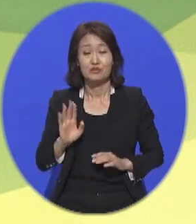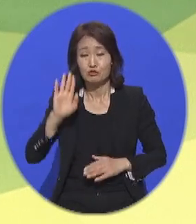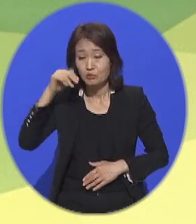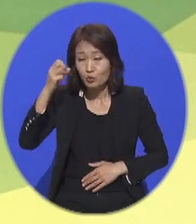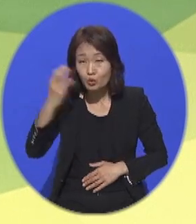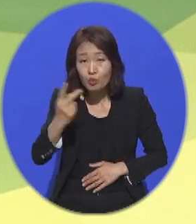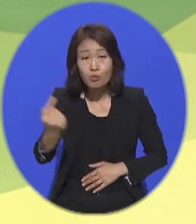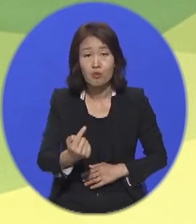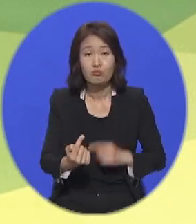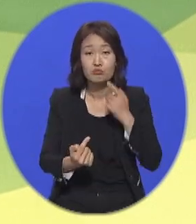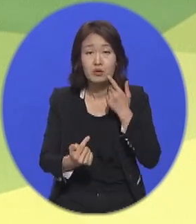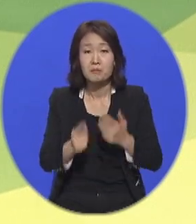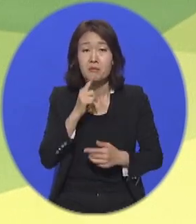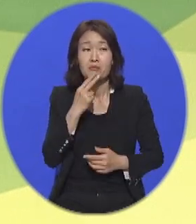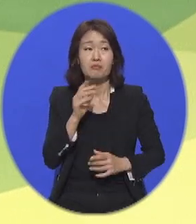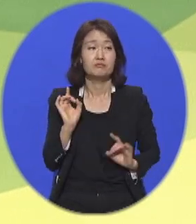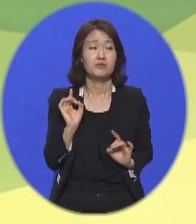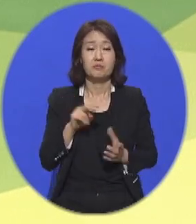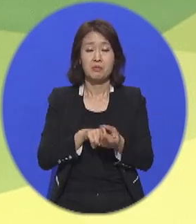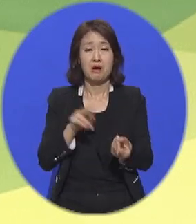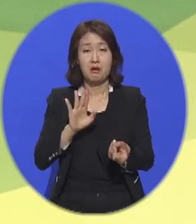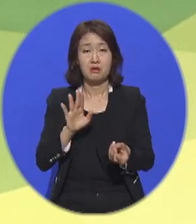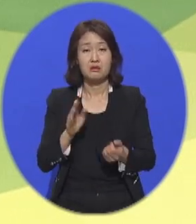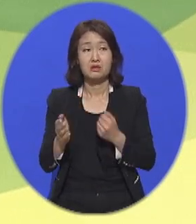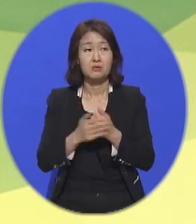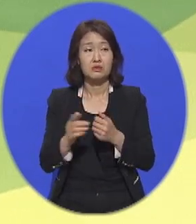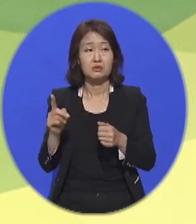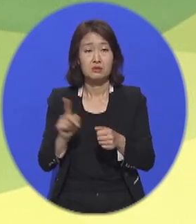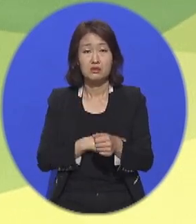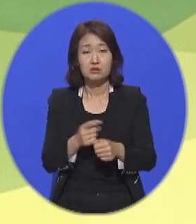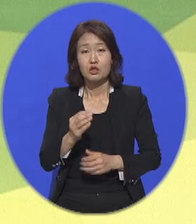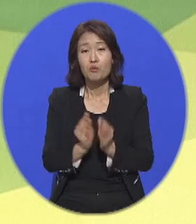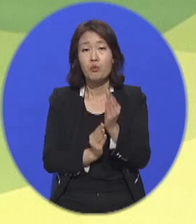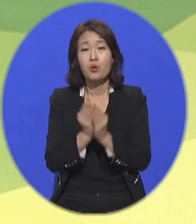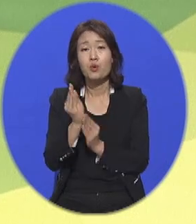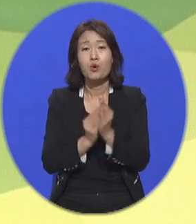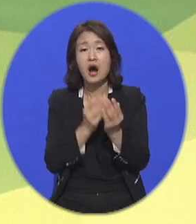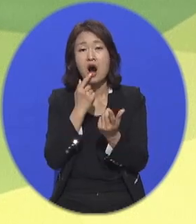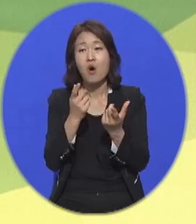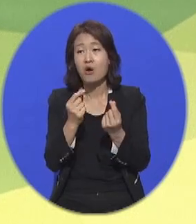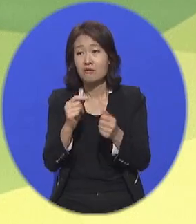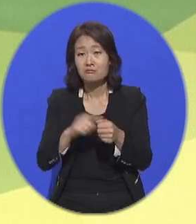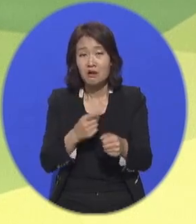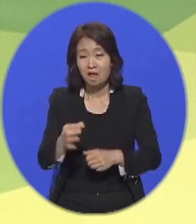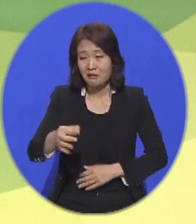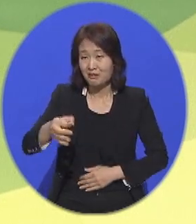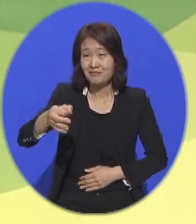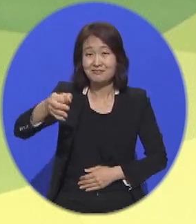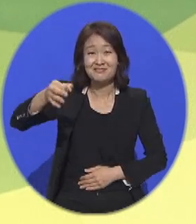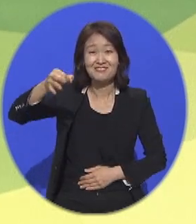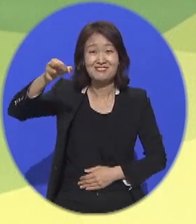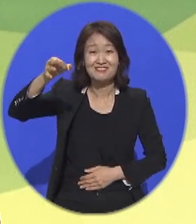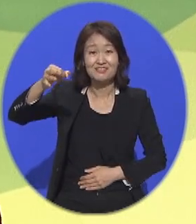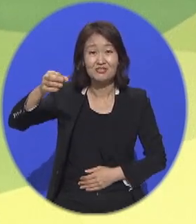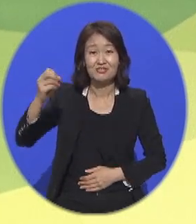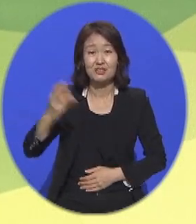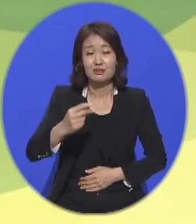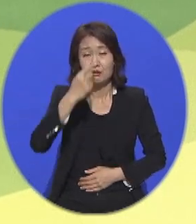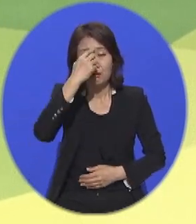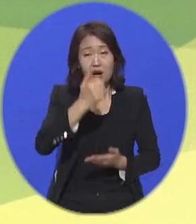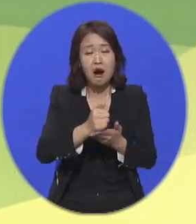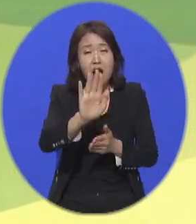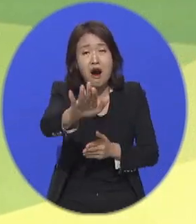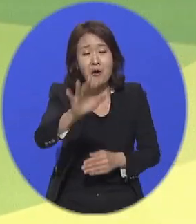또 옵니다. 그래서 아무 말도 안 하고 안 파니까 가격은 보석 가격까지 올라갔습니다. 그래서 이제 노승에게 돌아옵니다.